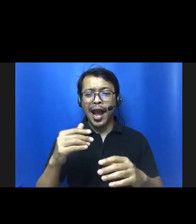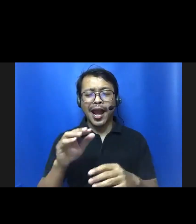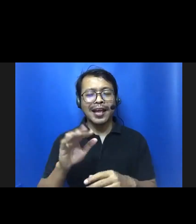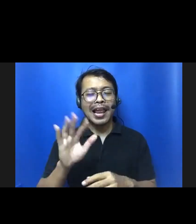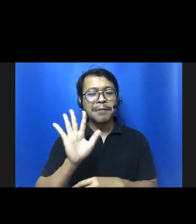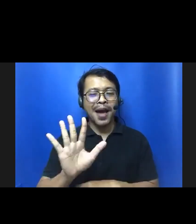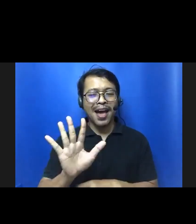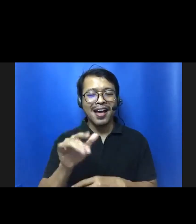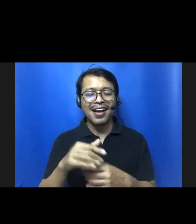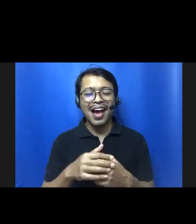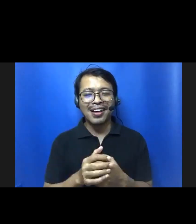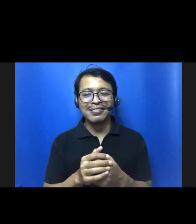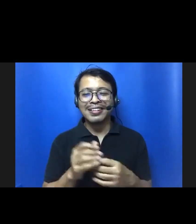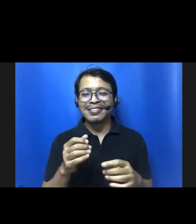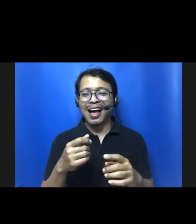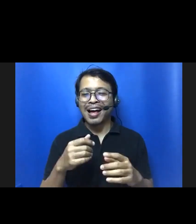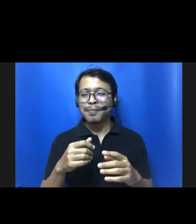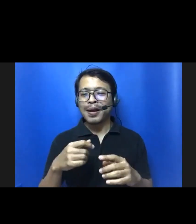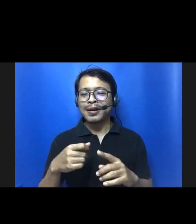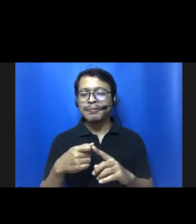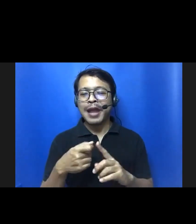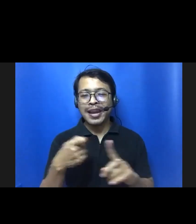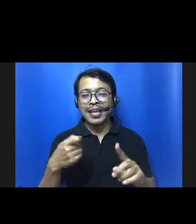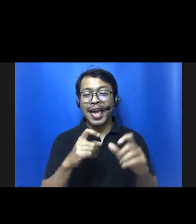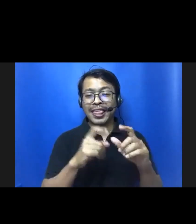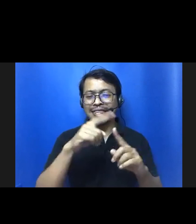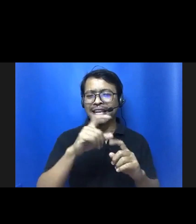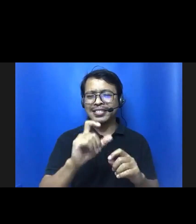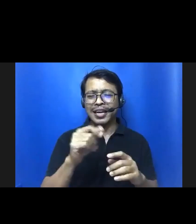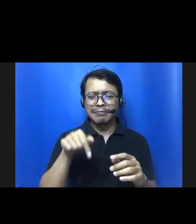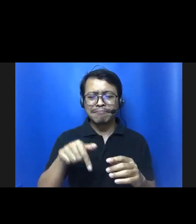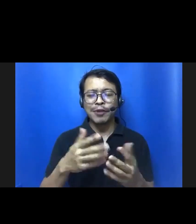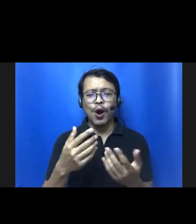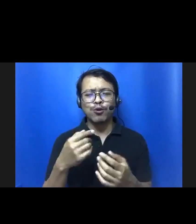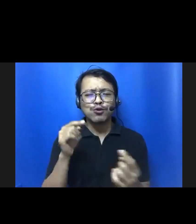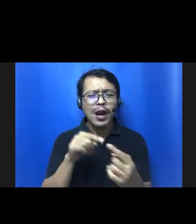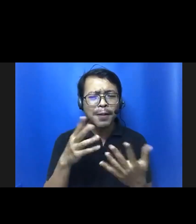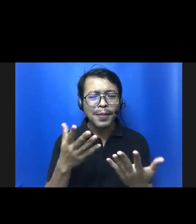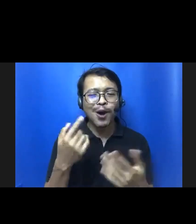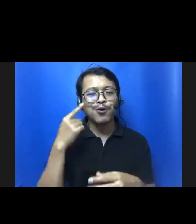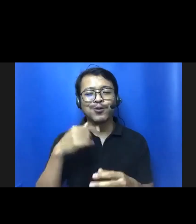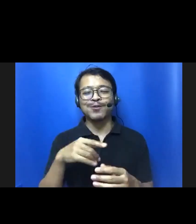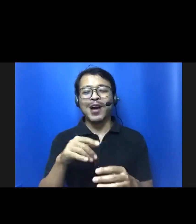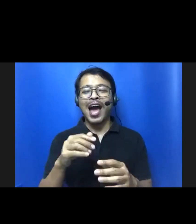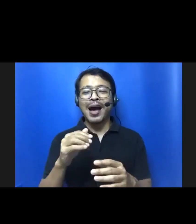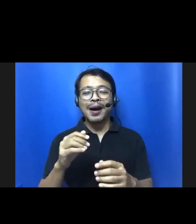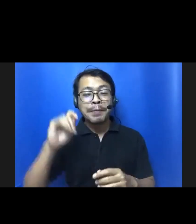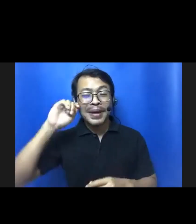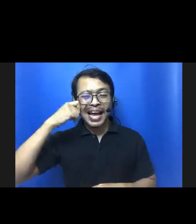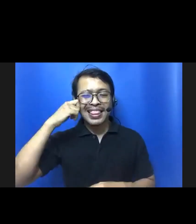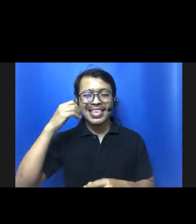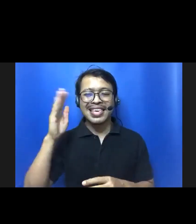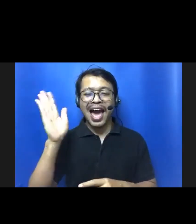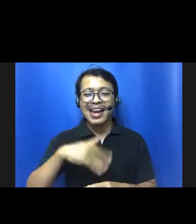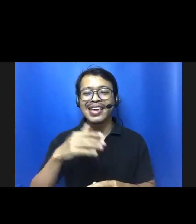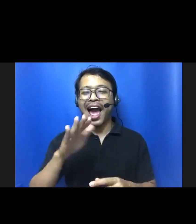yang diselenggarakan oleh Save the Children untuk memperingati Hari Anak Nasional. Sebelum saya menutup webinar kali ini, saya memohon kesediaan